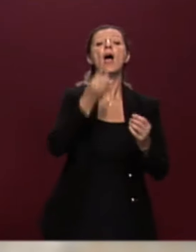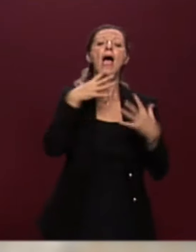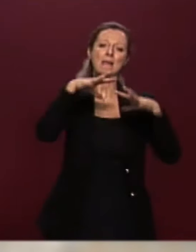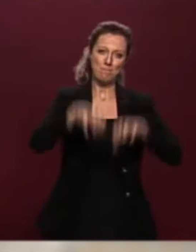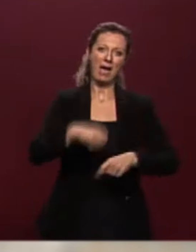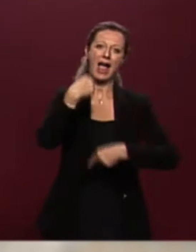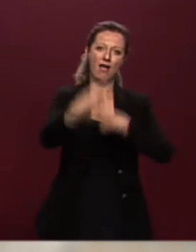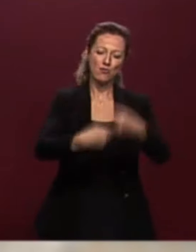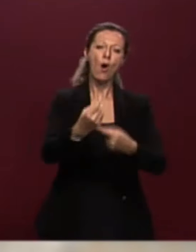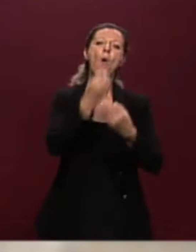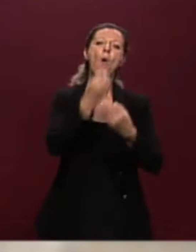grazie.